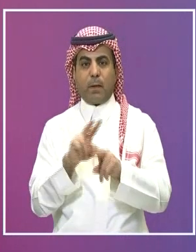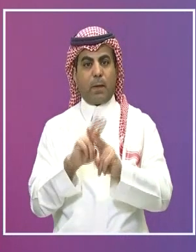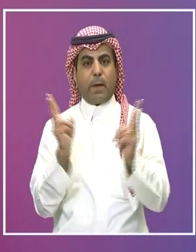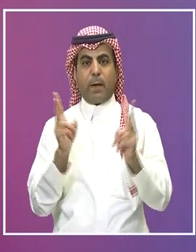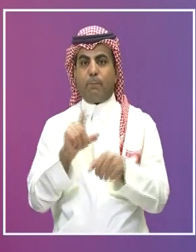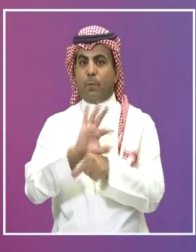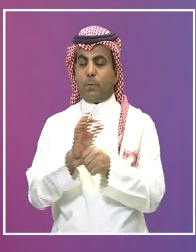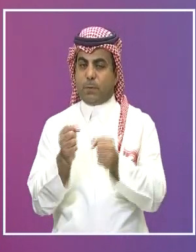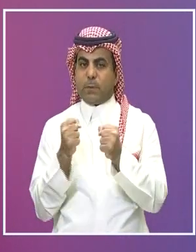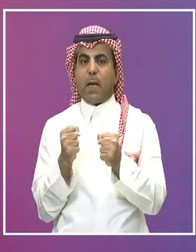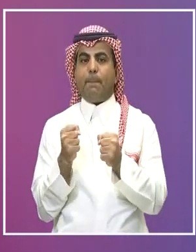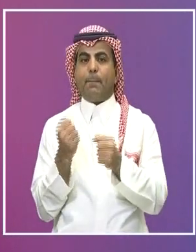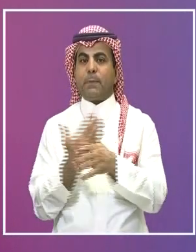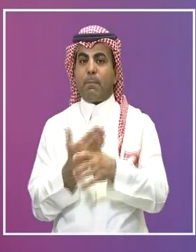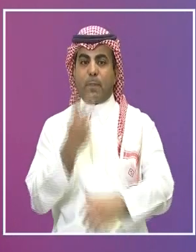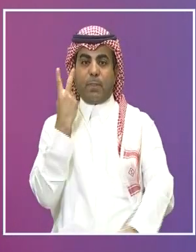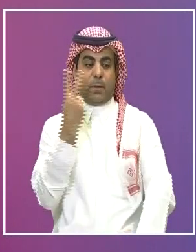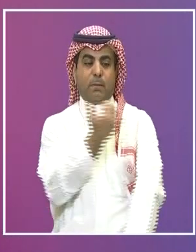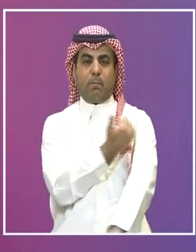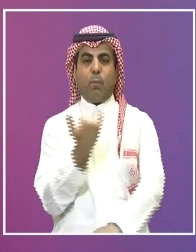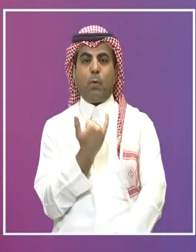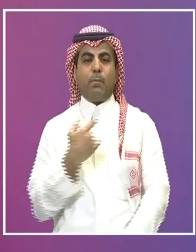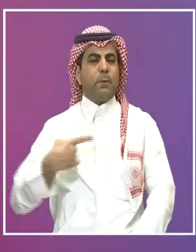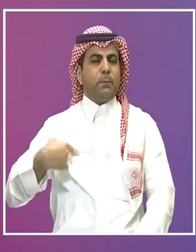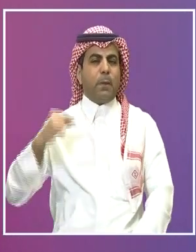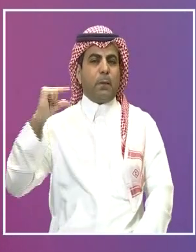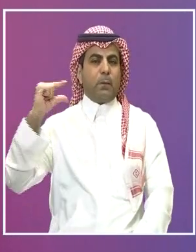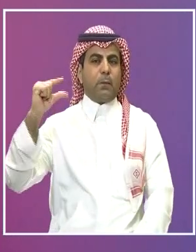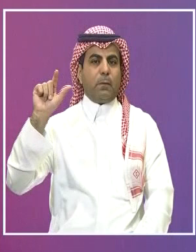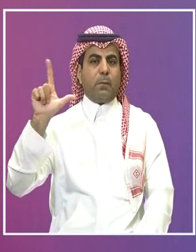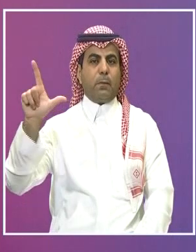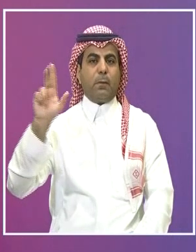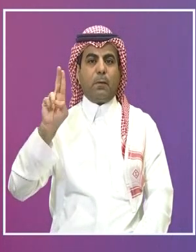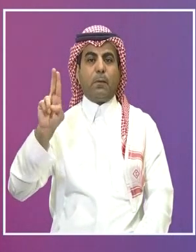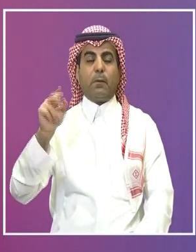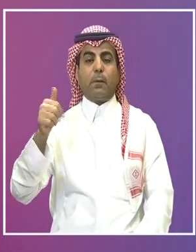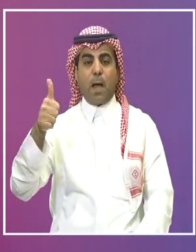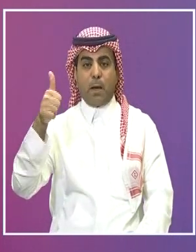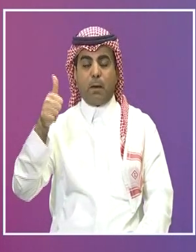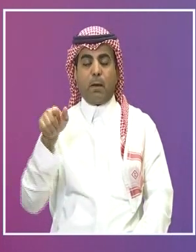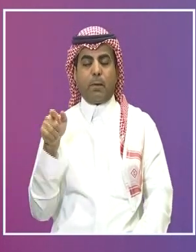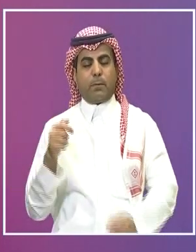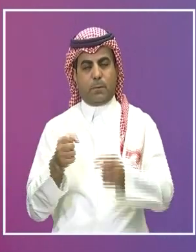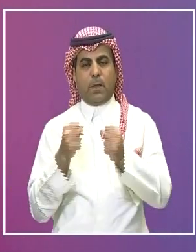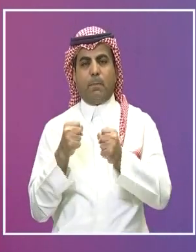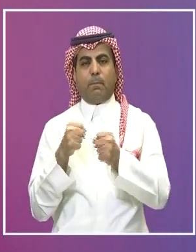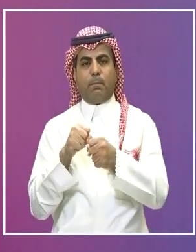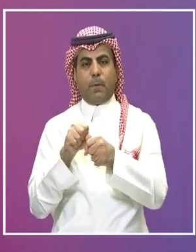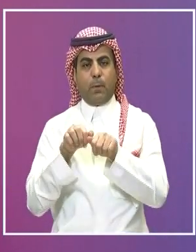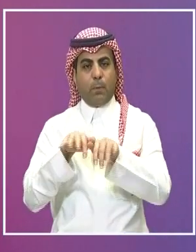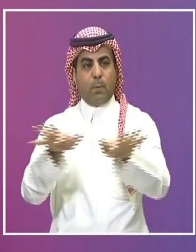تتعلق بتحورات، ومن ضمنها تحور دلتا، وقلنا بأنه موجود وقلنا بأنه منتشر وقلنا بأنه هنالك أمور علمية ترتبت على ذلك